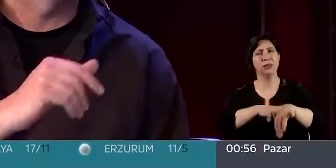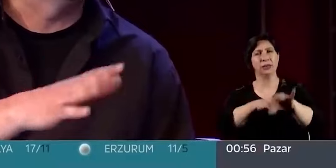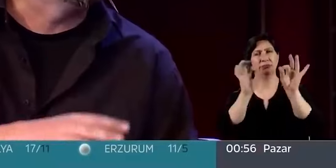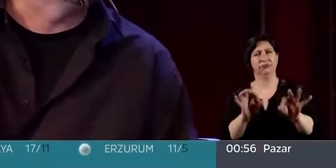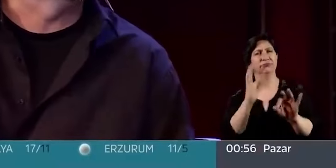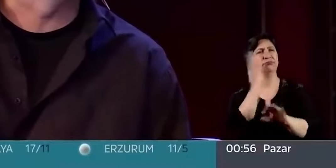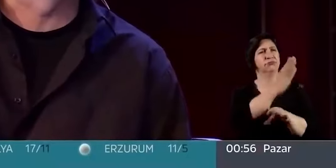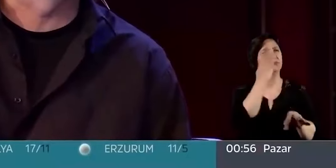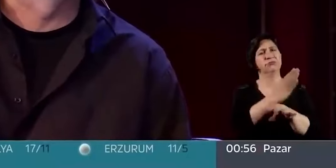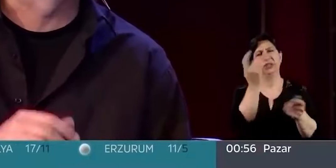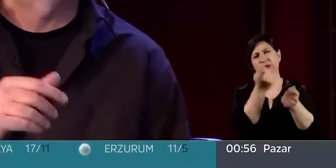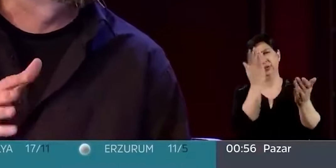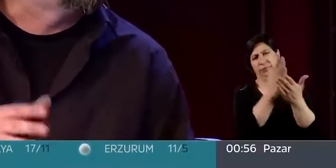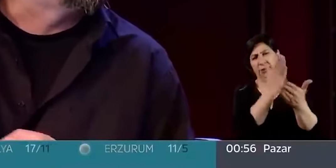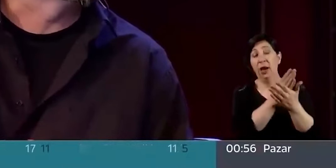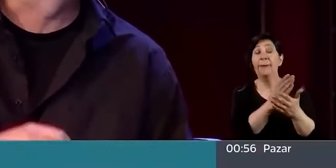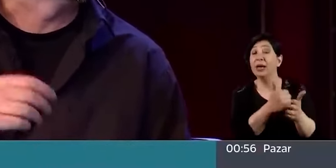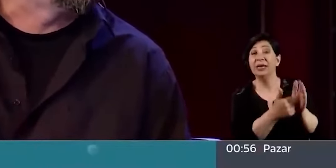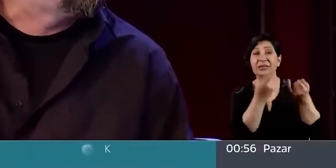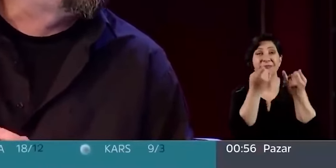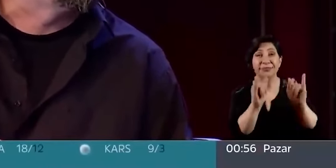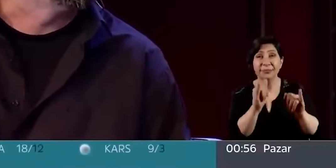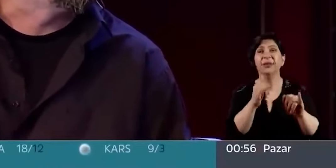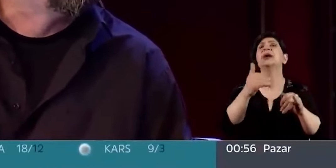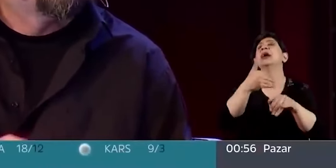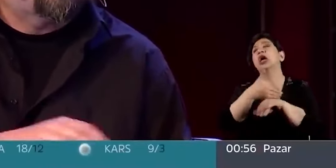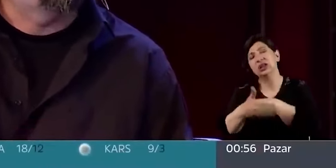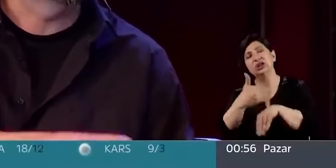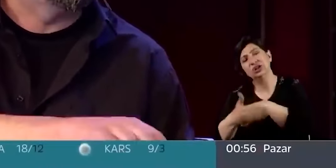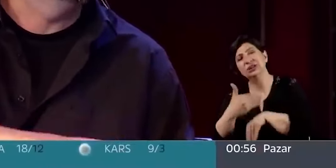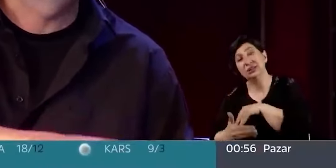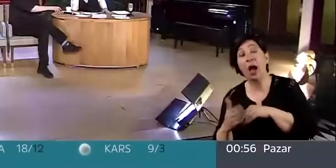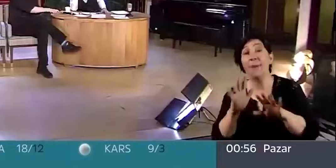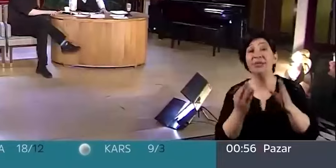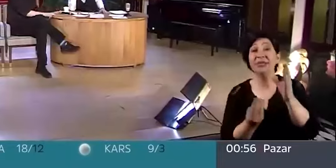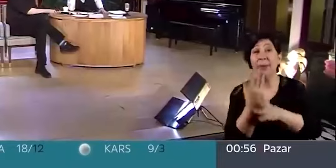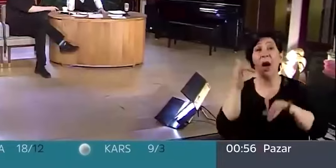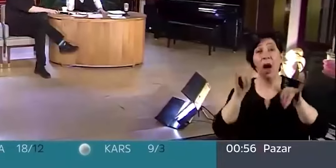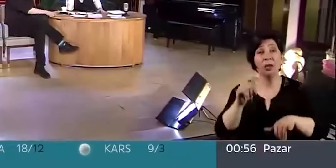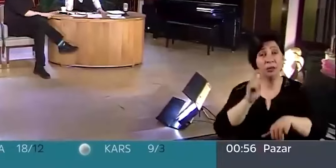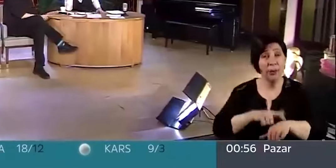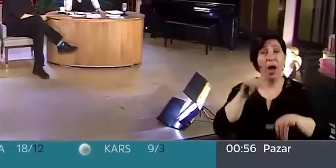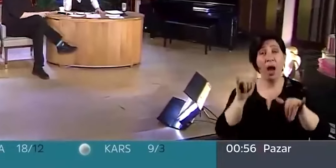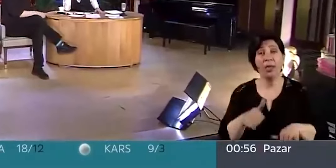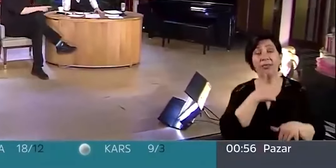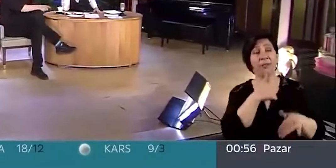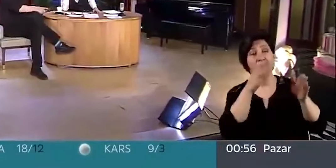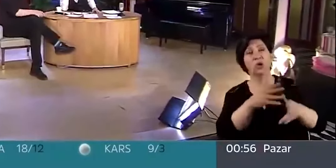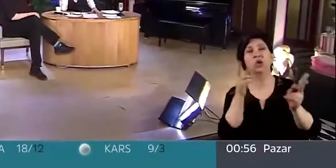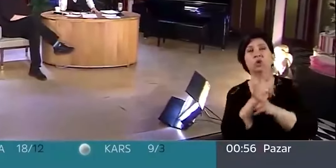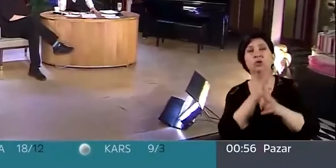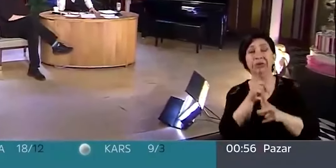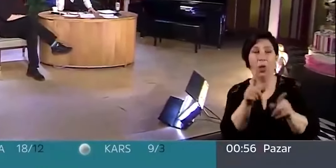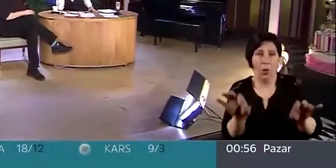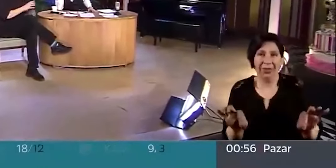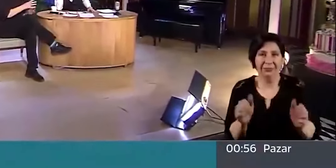bir plan yapmıştır, şey ofisin orada kalır, arkadaşlarıyla kahve içer falan filan. Sabah aynı gün aynı saatte aynı adamı güldürüyorsun. Ve o biliyor sen